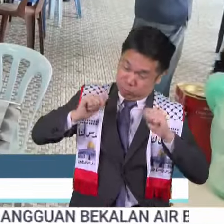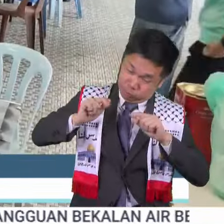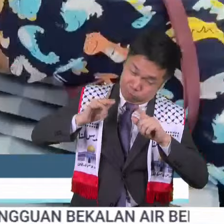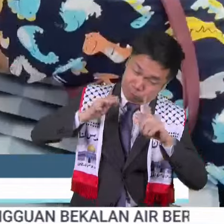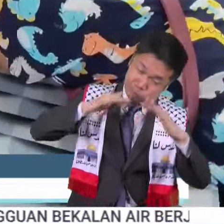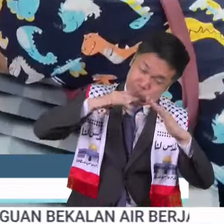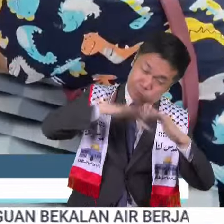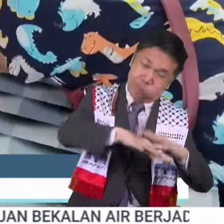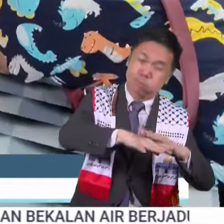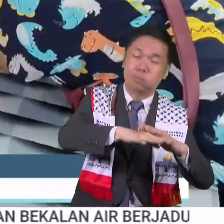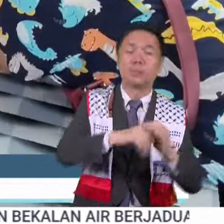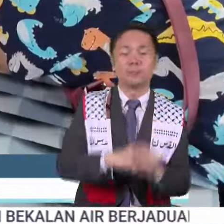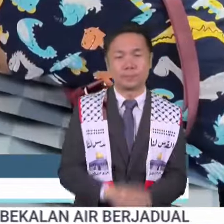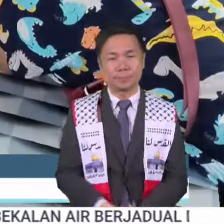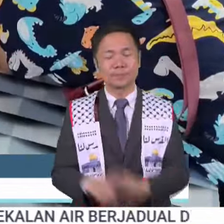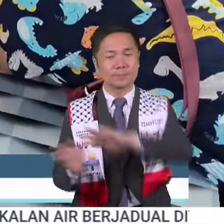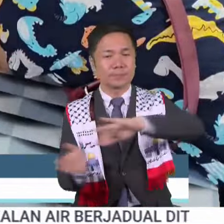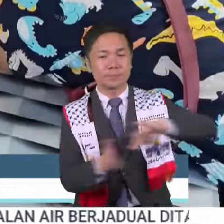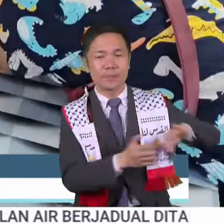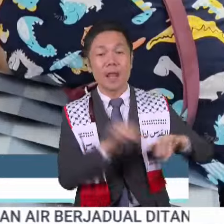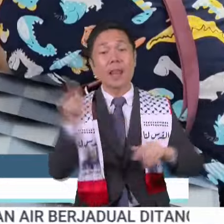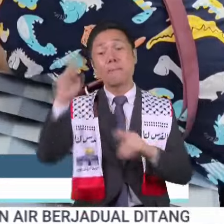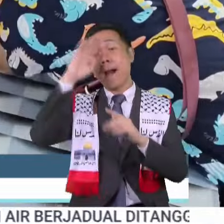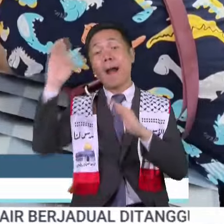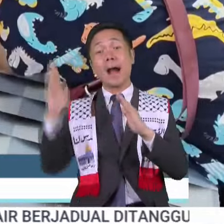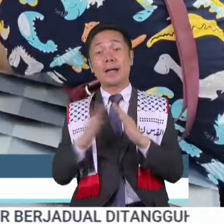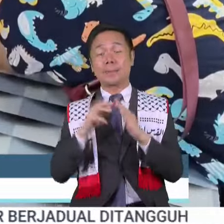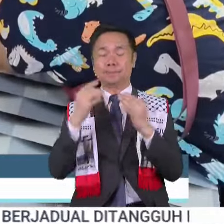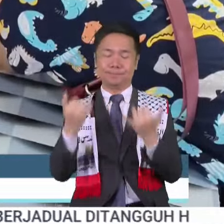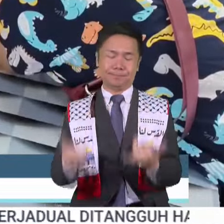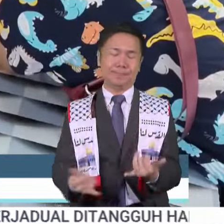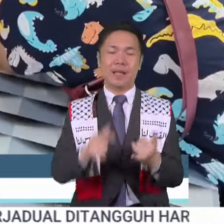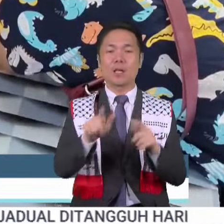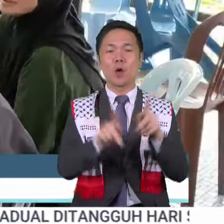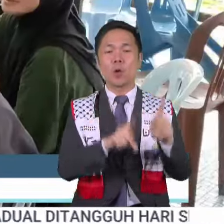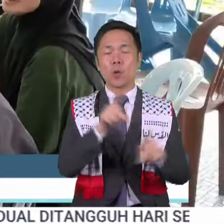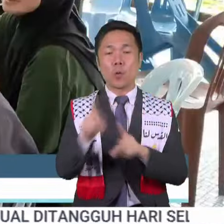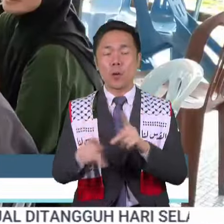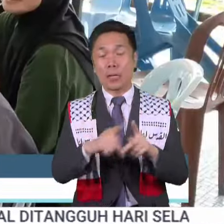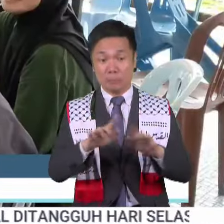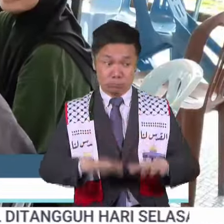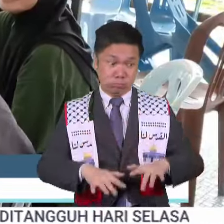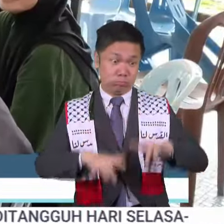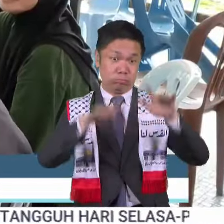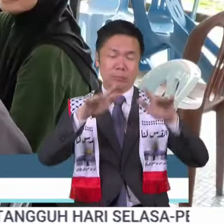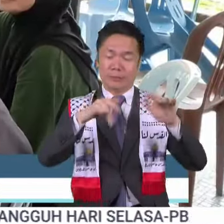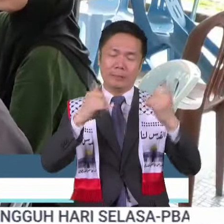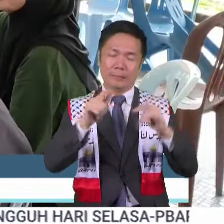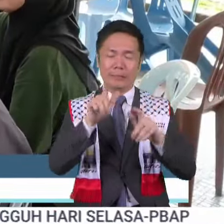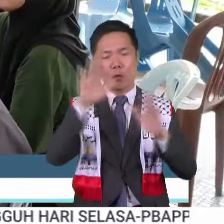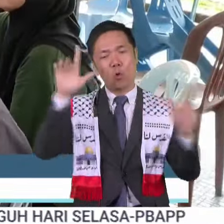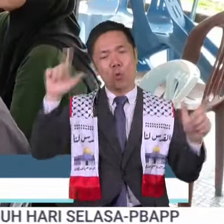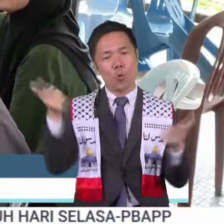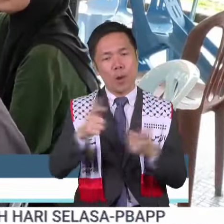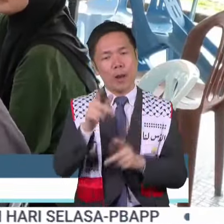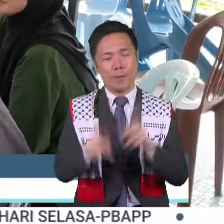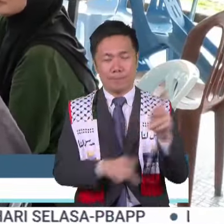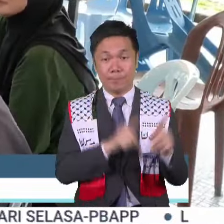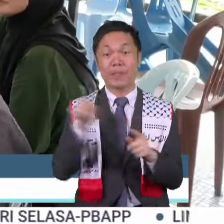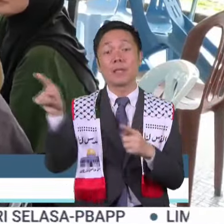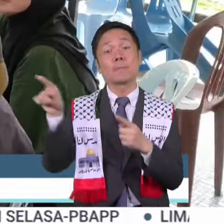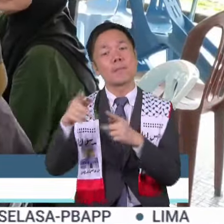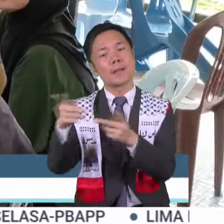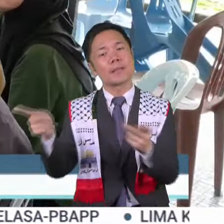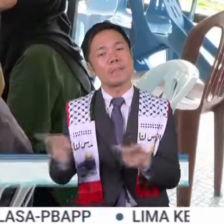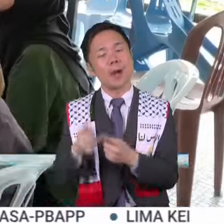lumpur Sementara itu di Pahang penduduk ter banjir menurun kepada 22 orang melibatkan daerah rompin